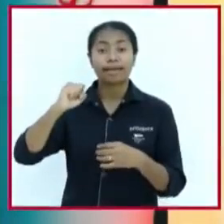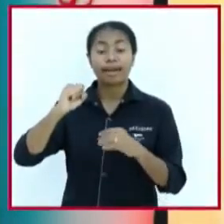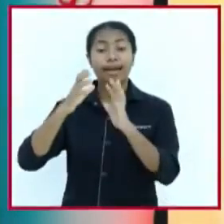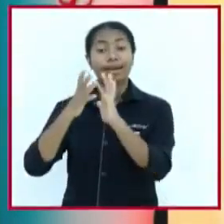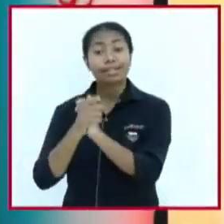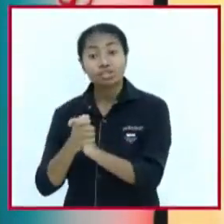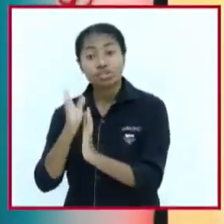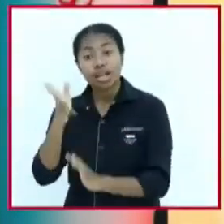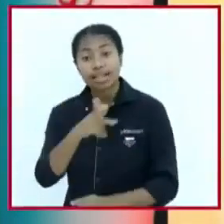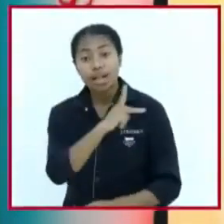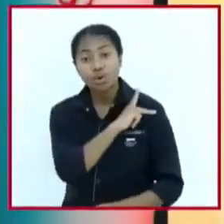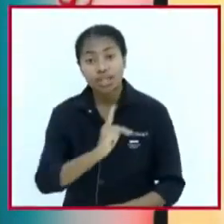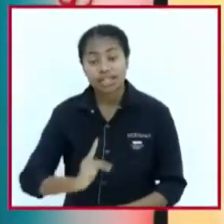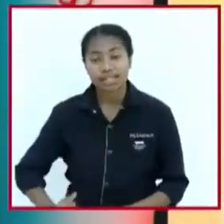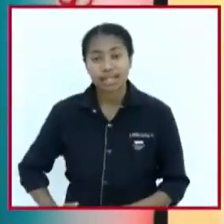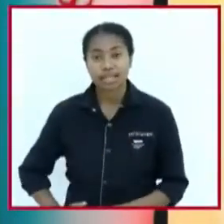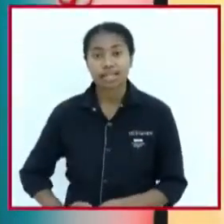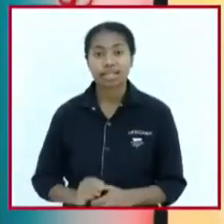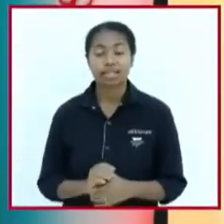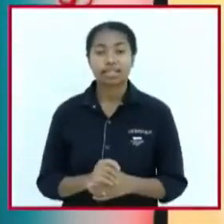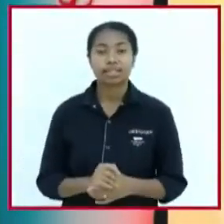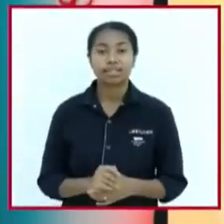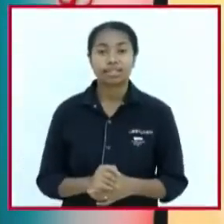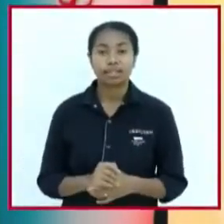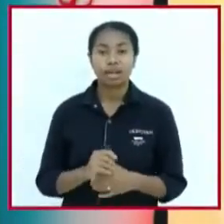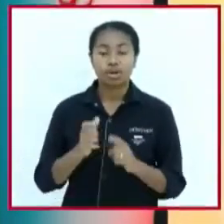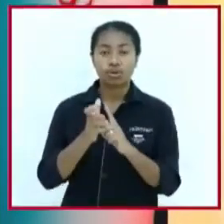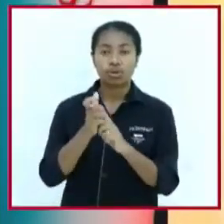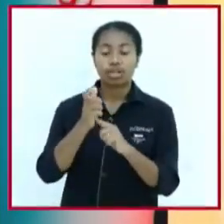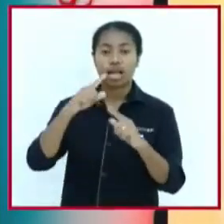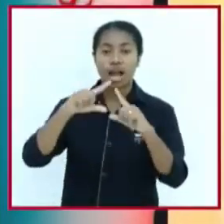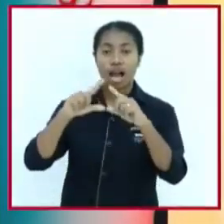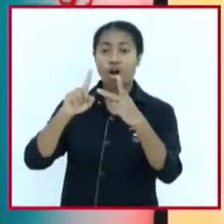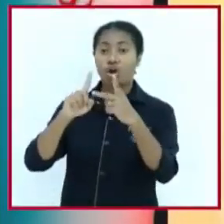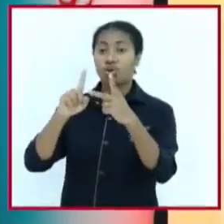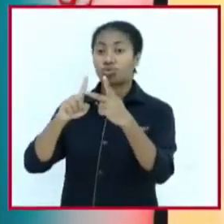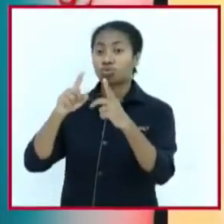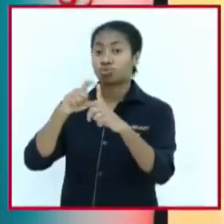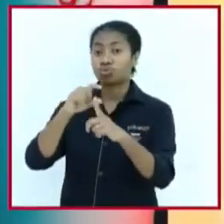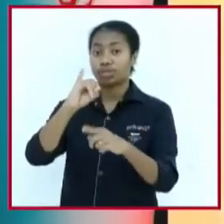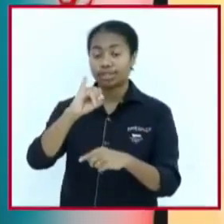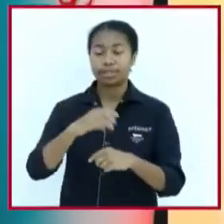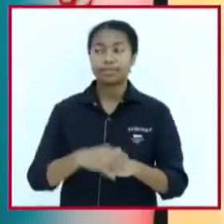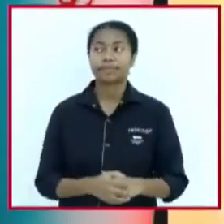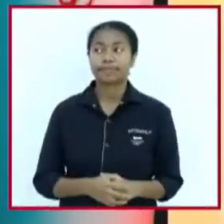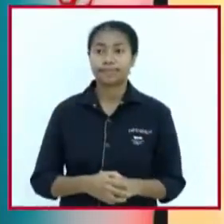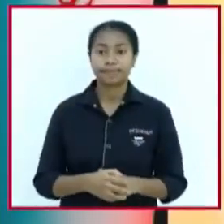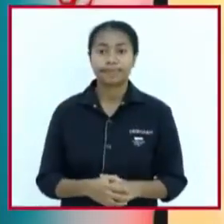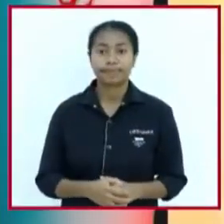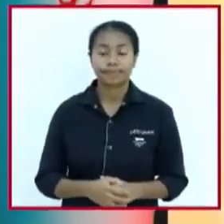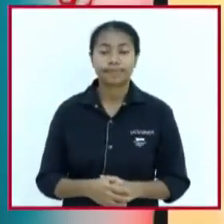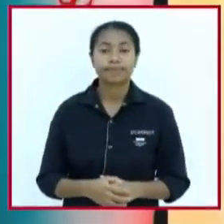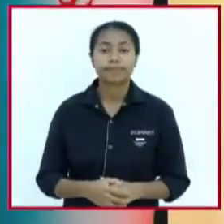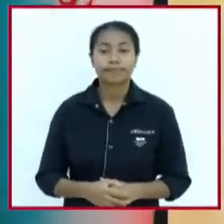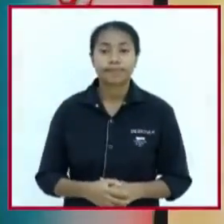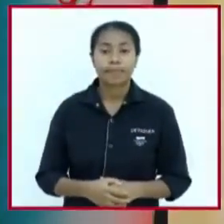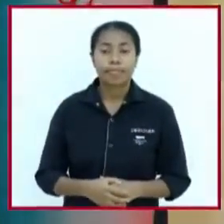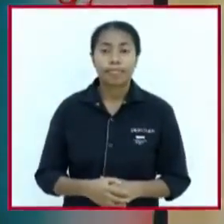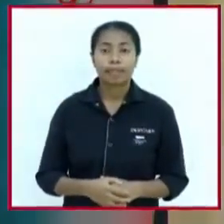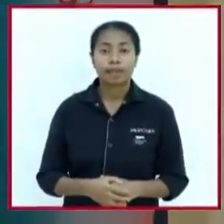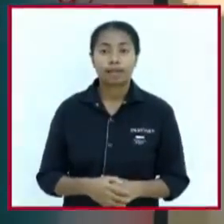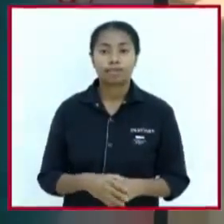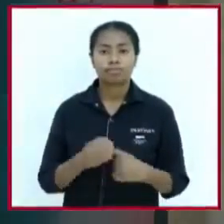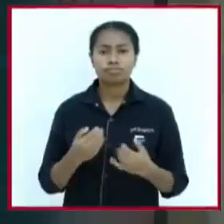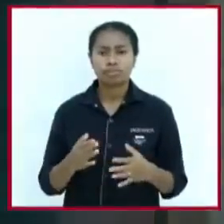kekristenan atas yudaisme atau agama Yahudi Nah sudah Saudara pada waktu